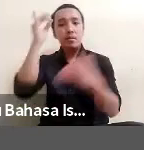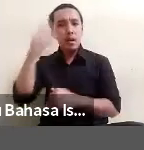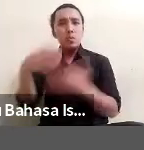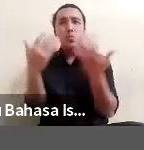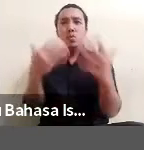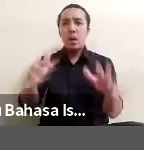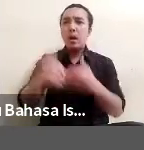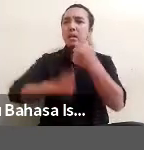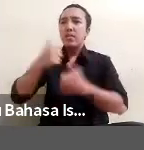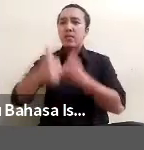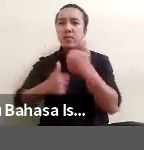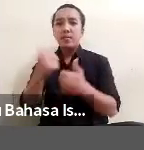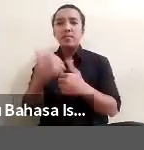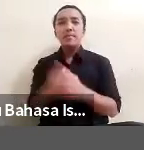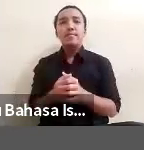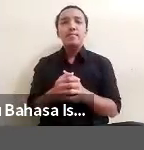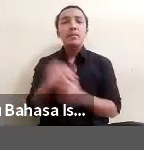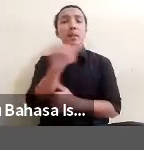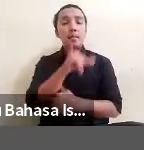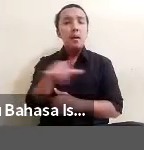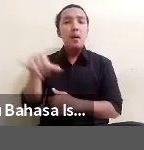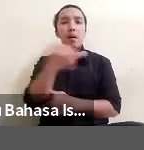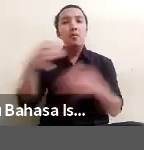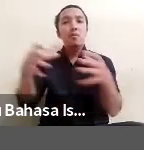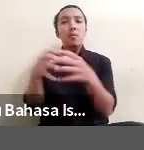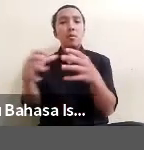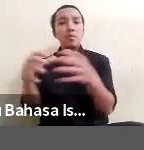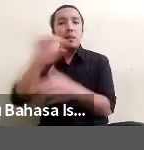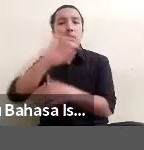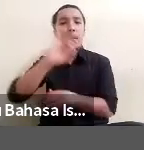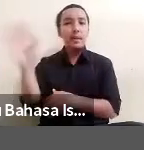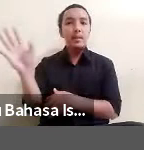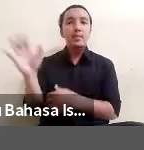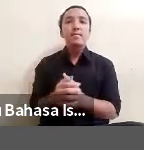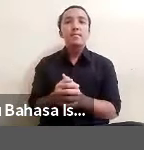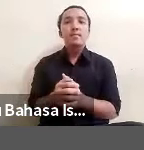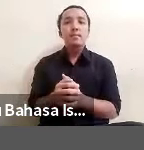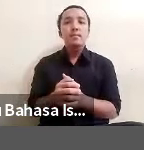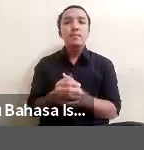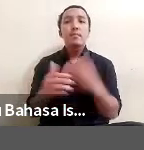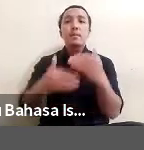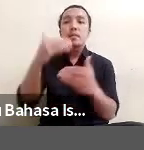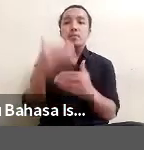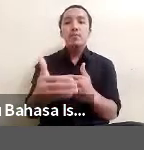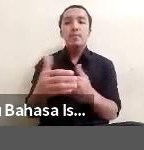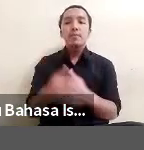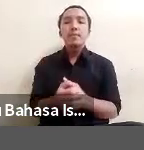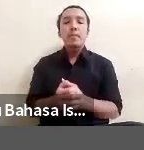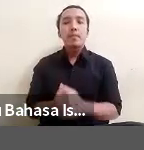melakukan kegiatan bersama-sama dengan kelompok-kelompok masyarakat lainnya, seperti itu. Ya, lanjut.